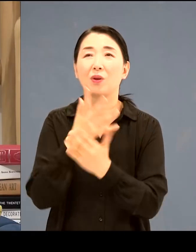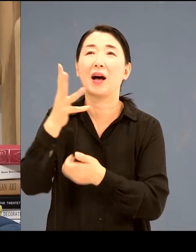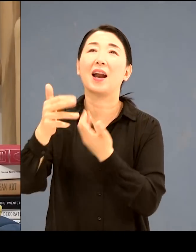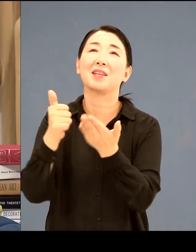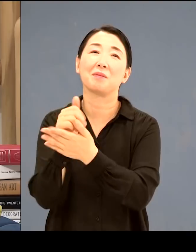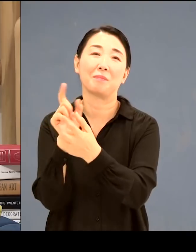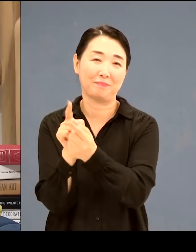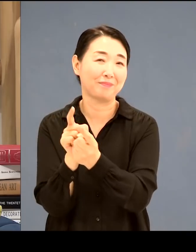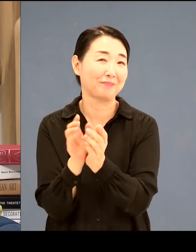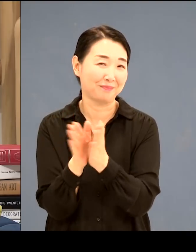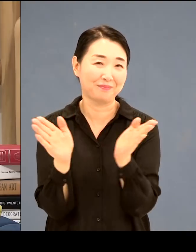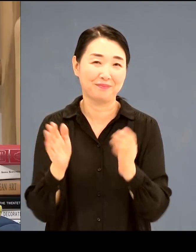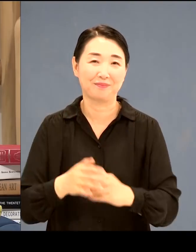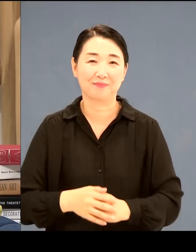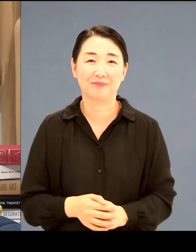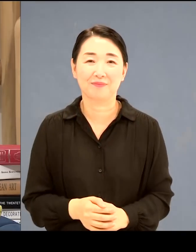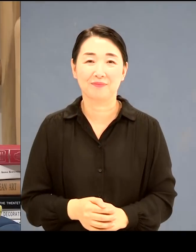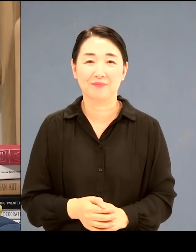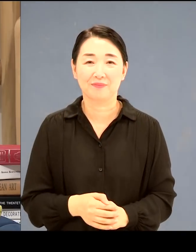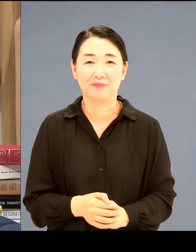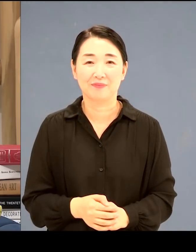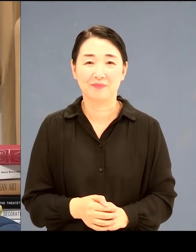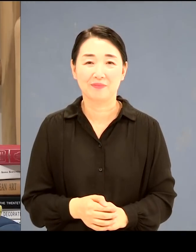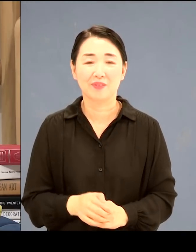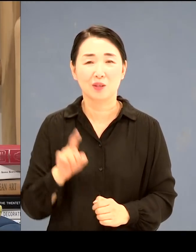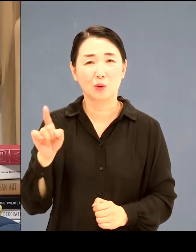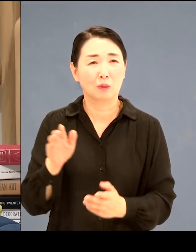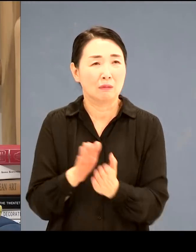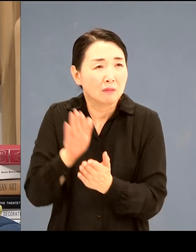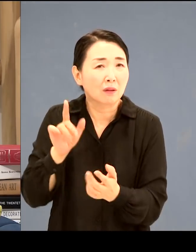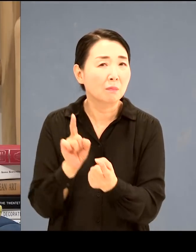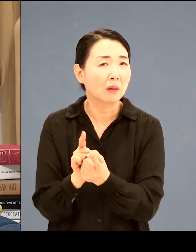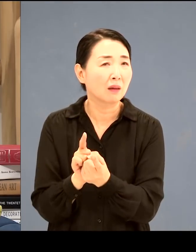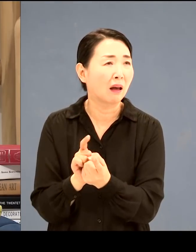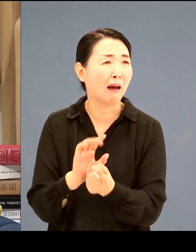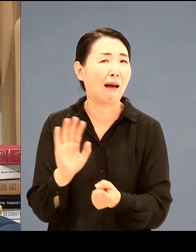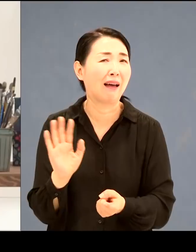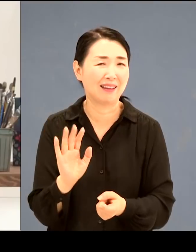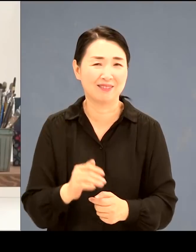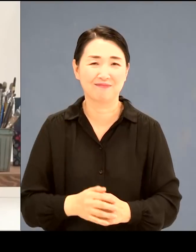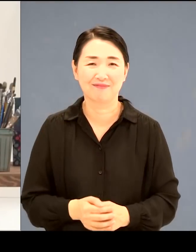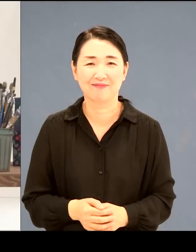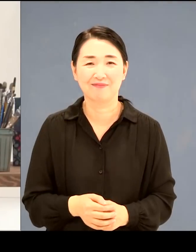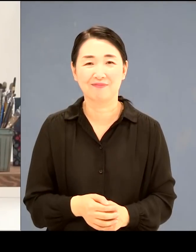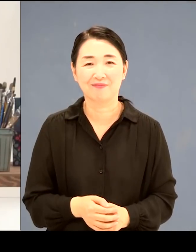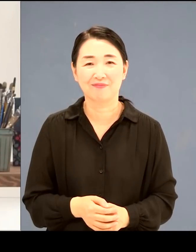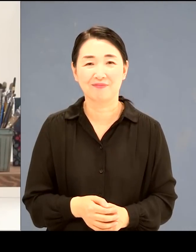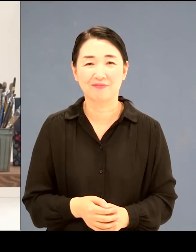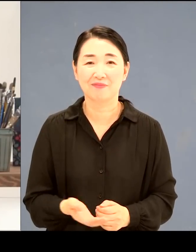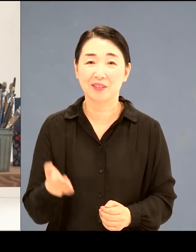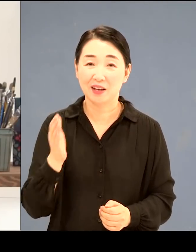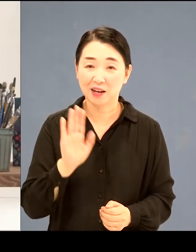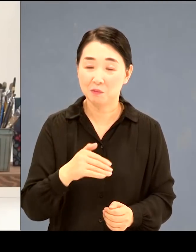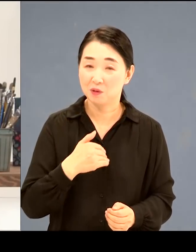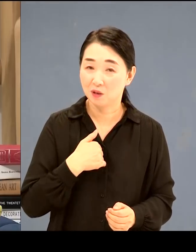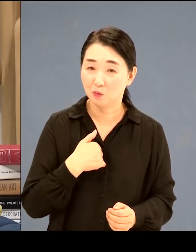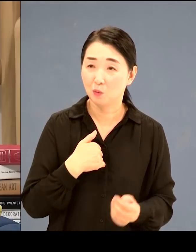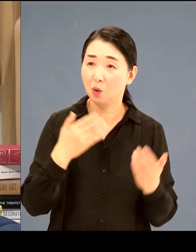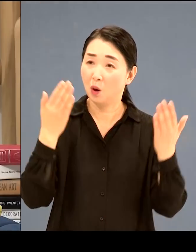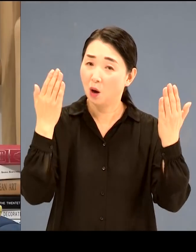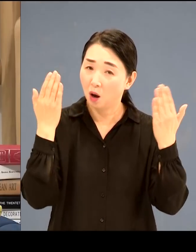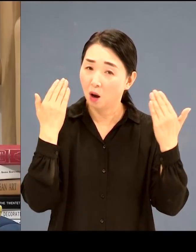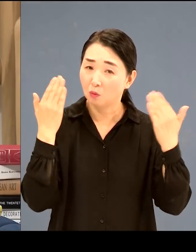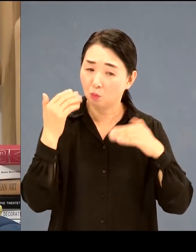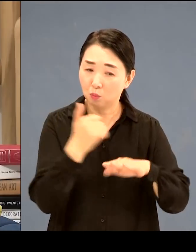만나기 시작했는데 예. 그것도 막 그렇게 뜨겁게 만났던 것 같지 않아요. 근데 저도 학교 다니면서